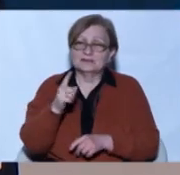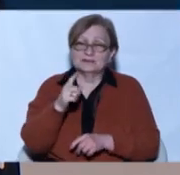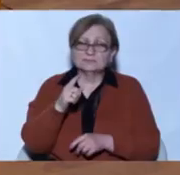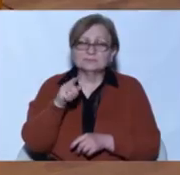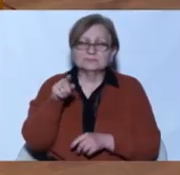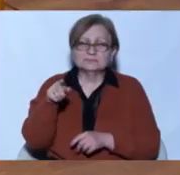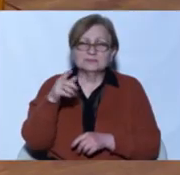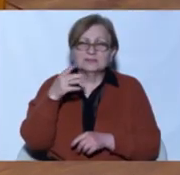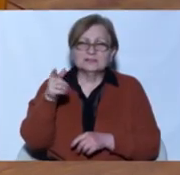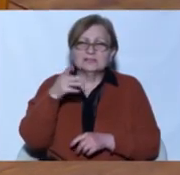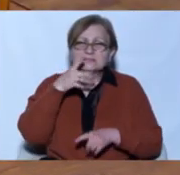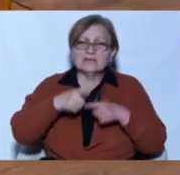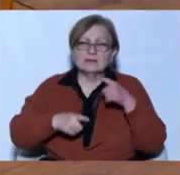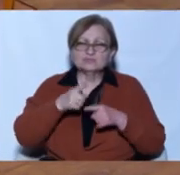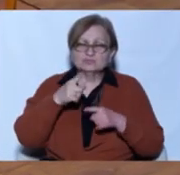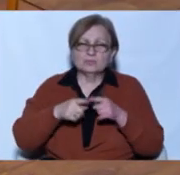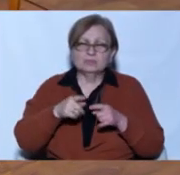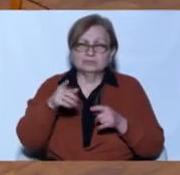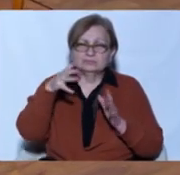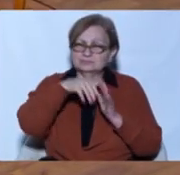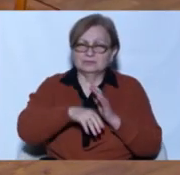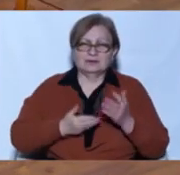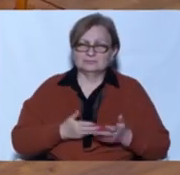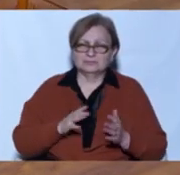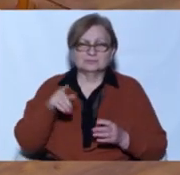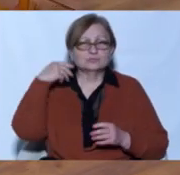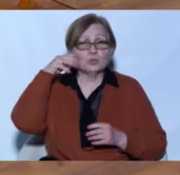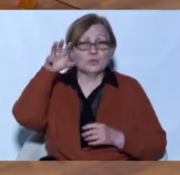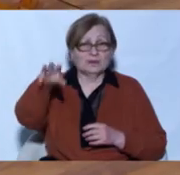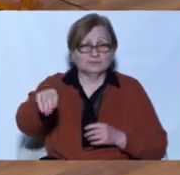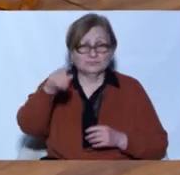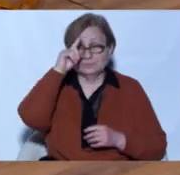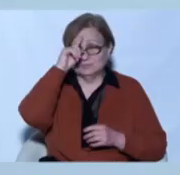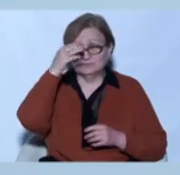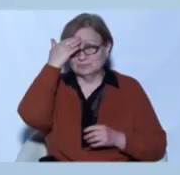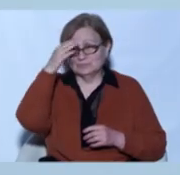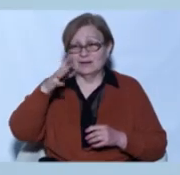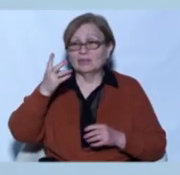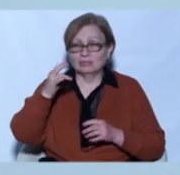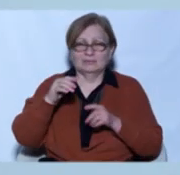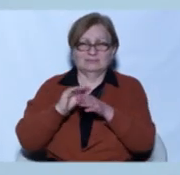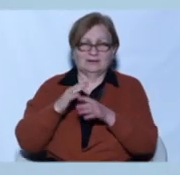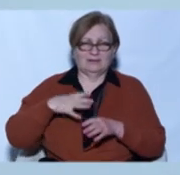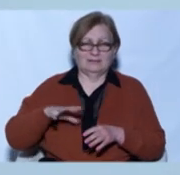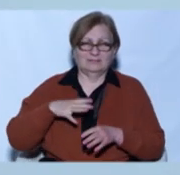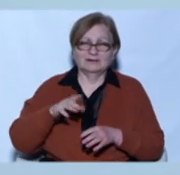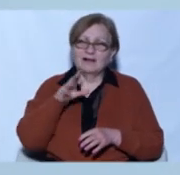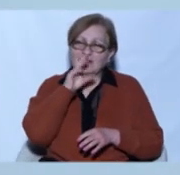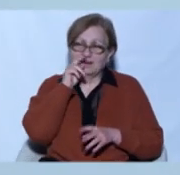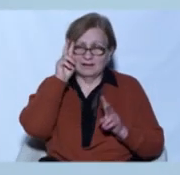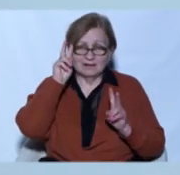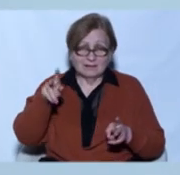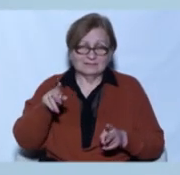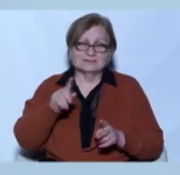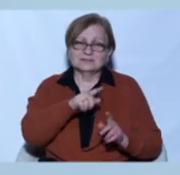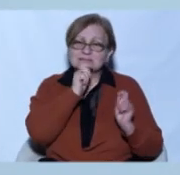უკუღმართობით სამშობლოს გარეთ აღმოჩნდა, აი თითქოს ამ ჩუქებით მას საკუთარი